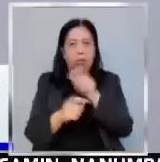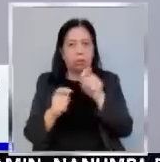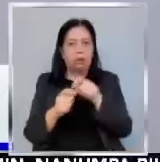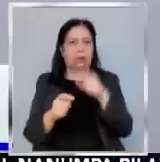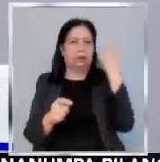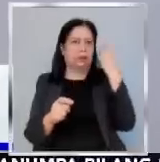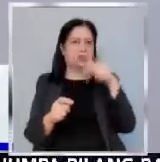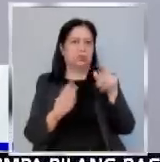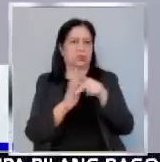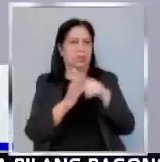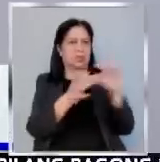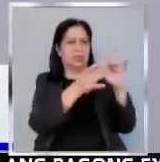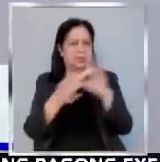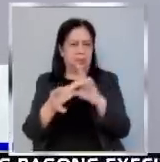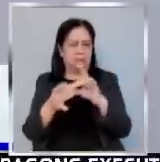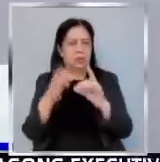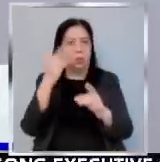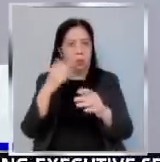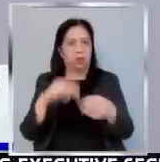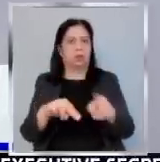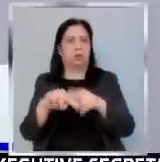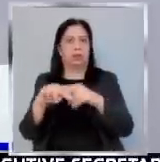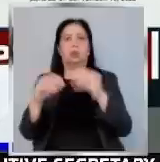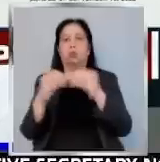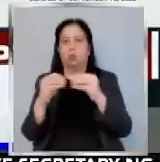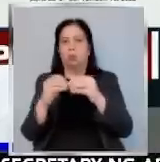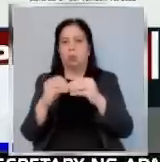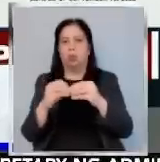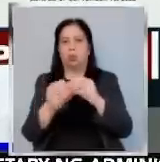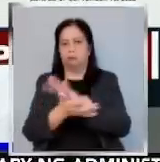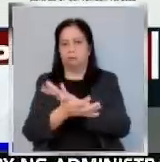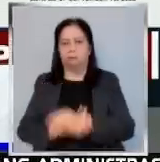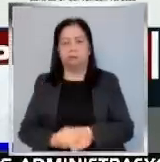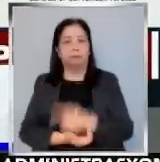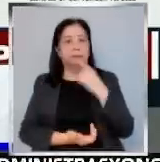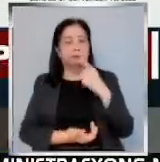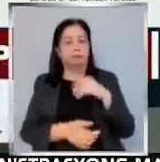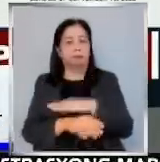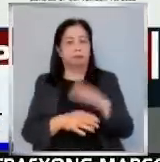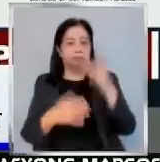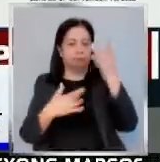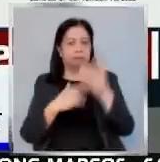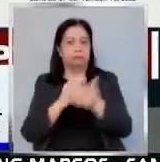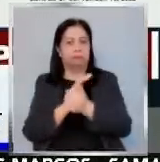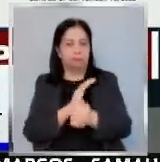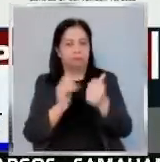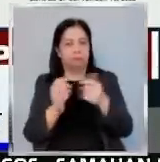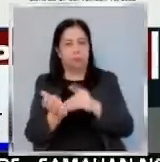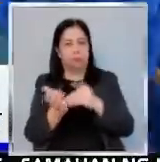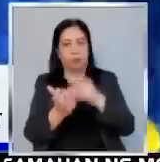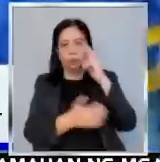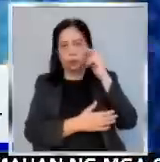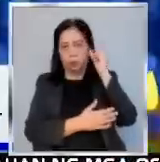policy ang pagiging rason kung bakit tumataas ang kaso. Ayon kay infectious disease expert Dr. Ronjin